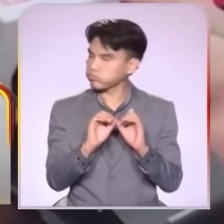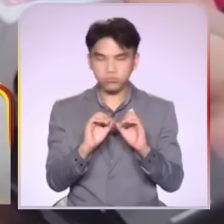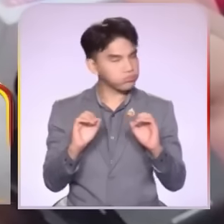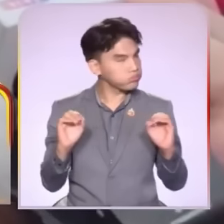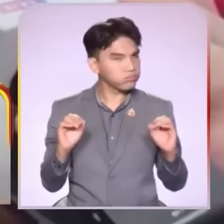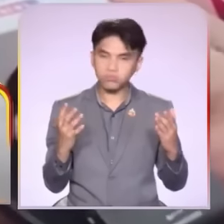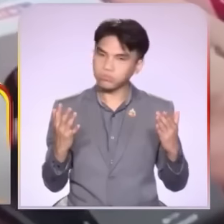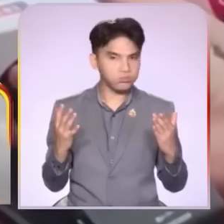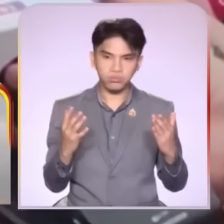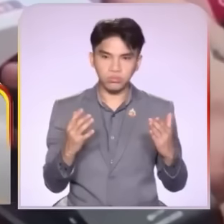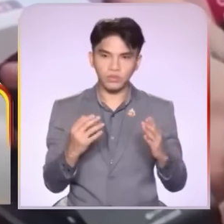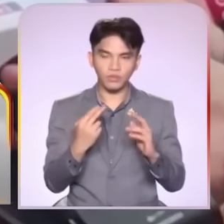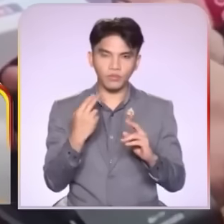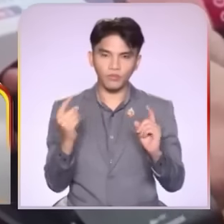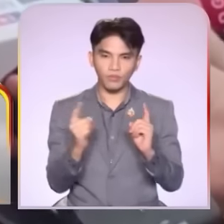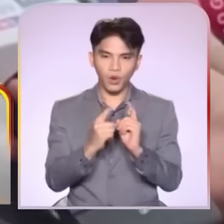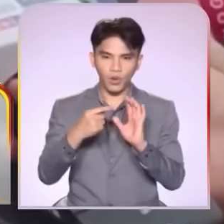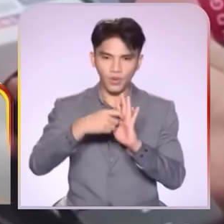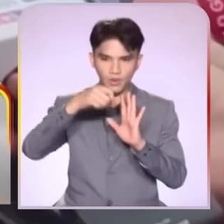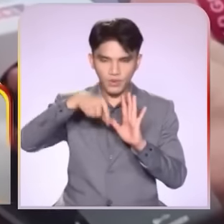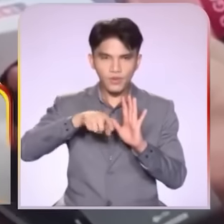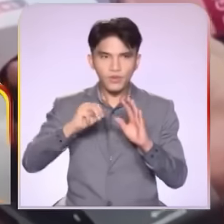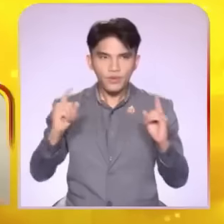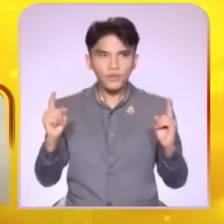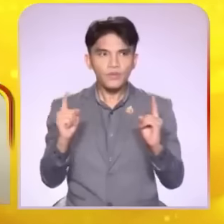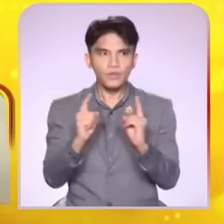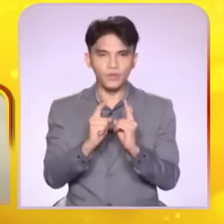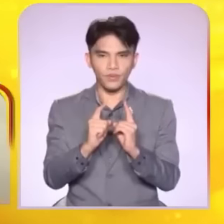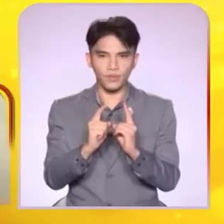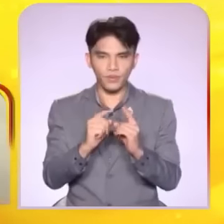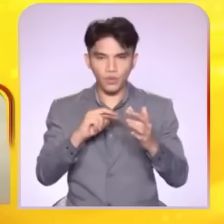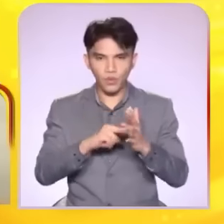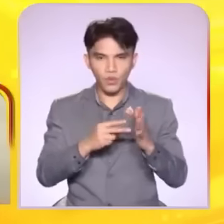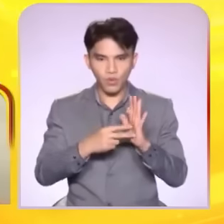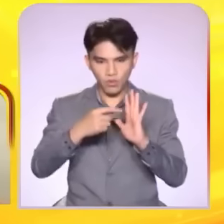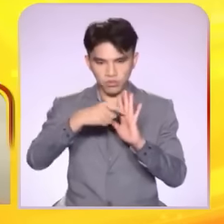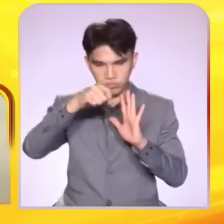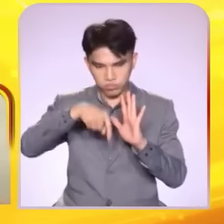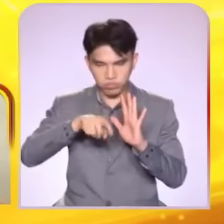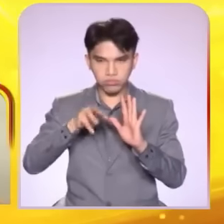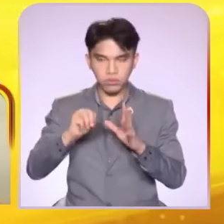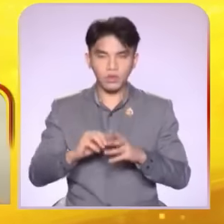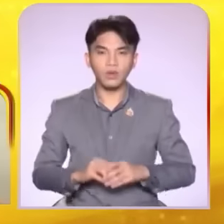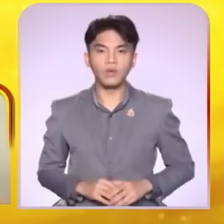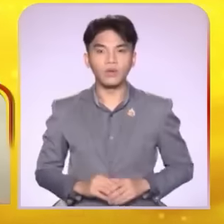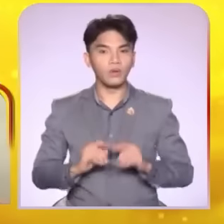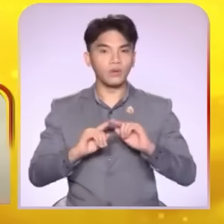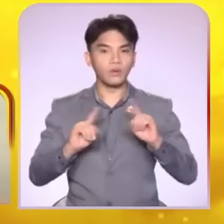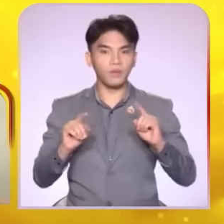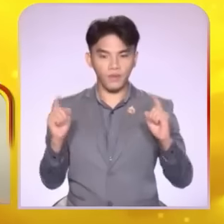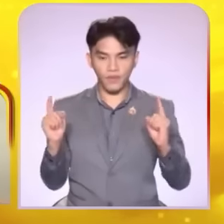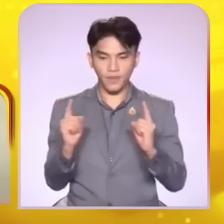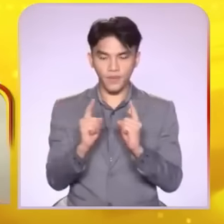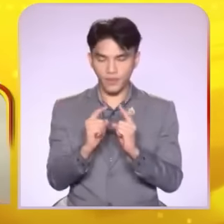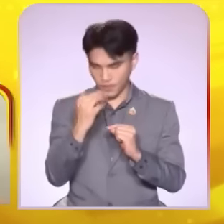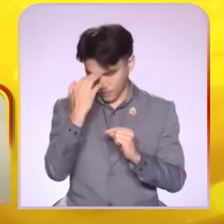จอเขาเจอแต่บอสแซม คือแล้วบอกแล้วเจอแต่บอสแซมคือหมายถึงว่าพี่แซมยุนัน ใช่ค่ะ บอสแซม แต่เขาก็บอกว่าที่เจอเ